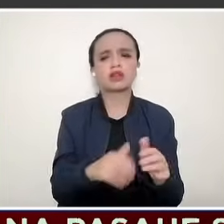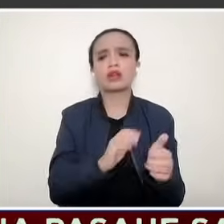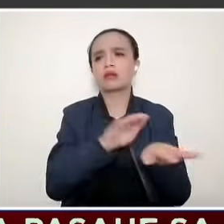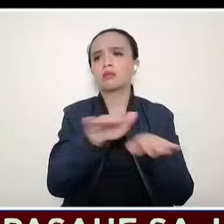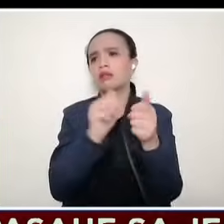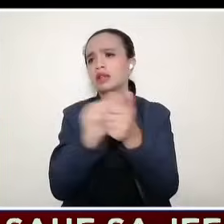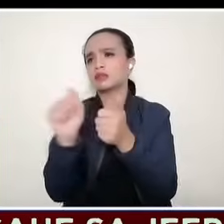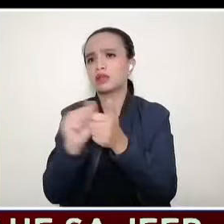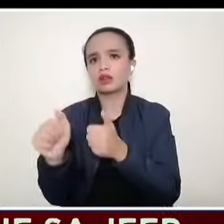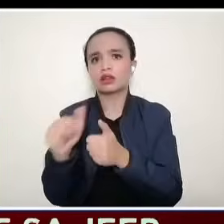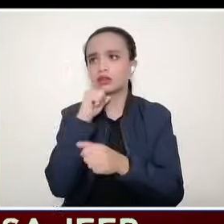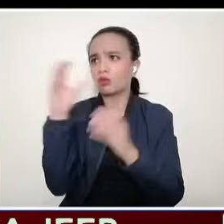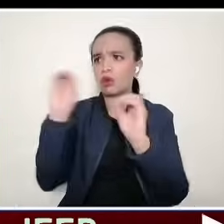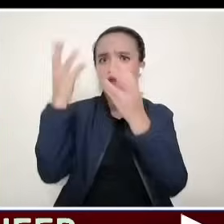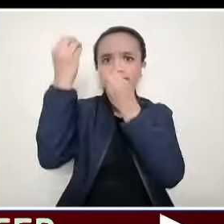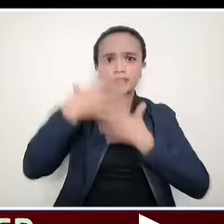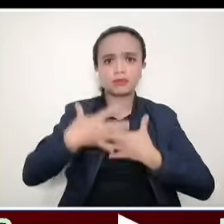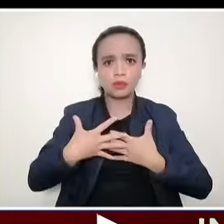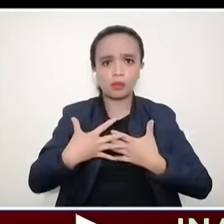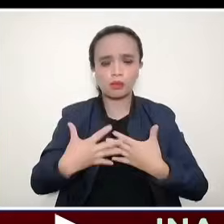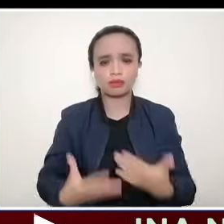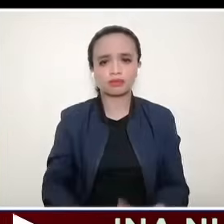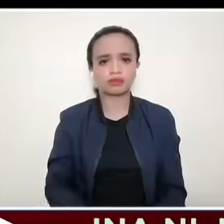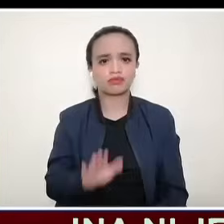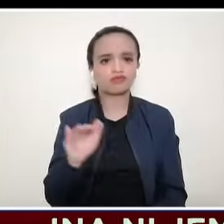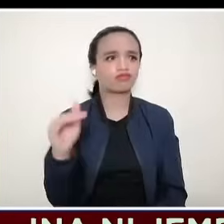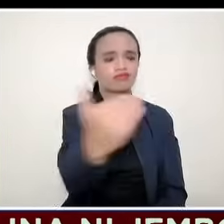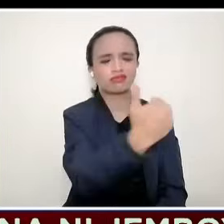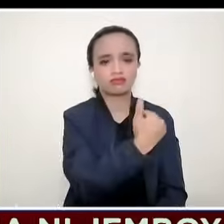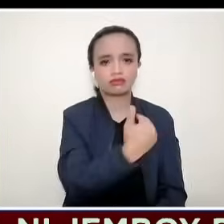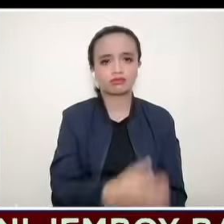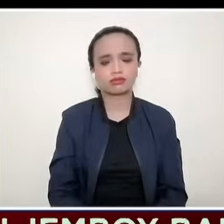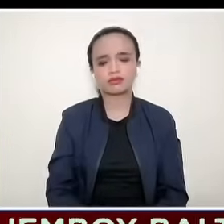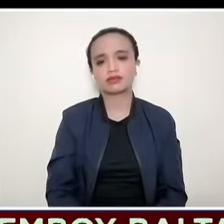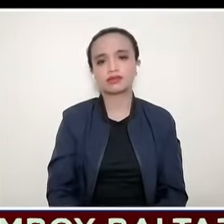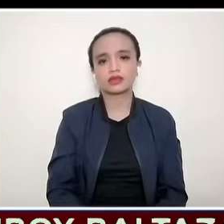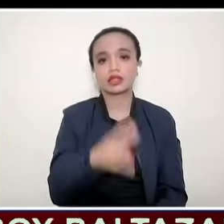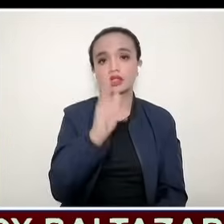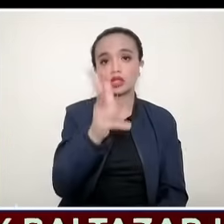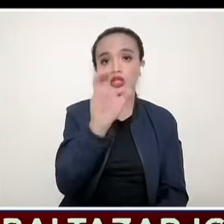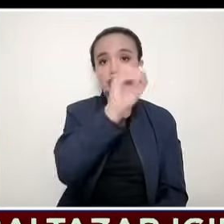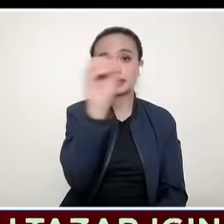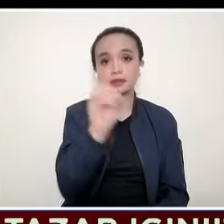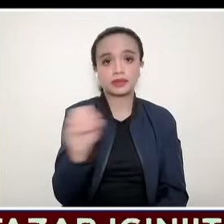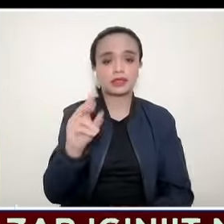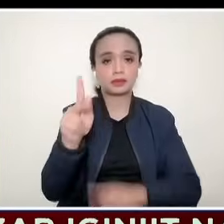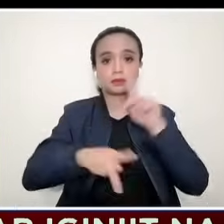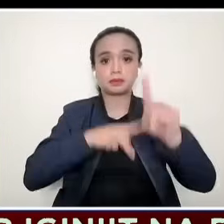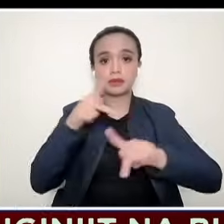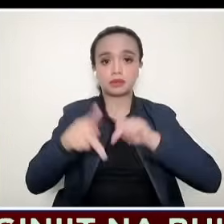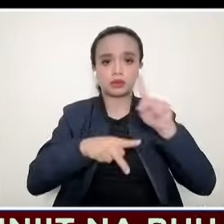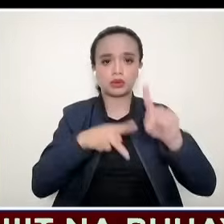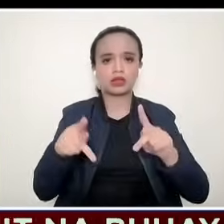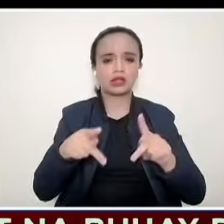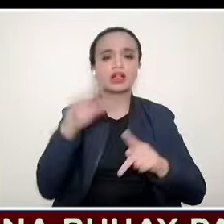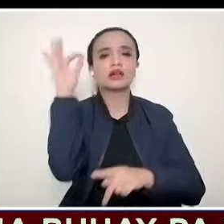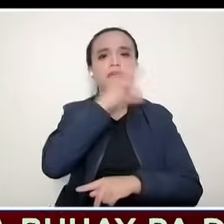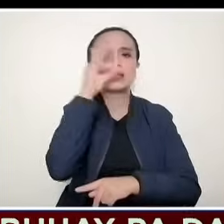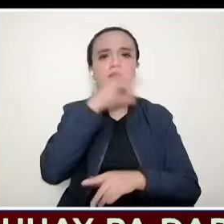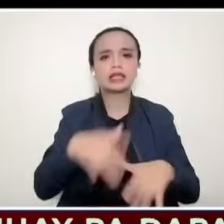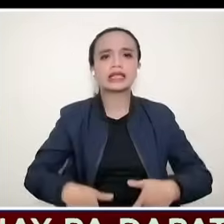turn around. Oh my God. Inatayang 30% ng mga residente sa Lahaina ay Pinoy o may lahing